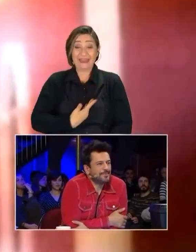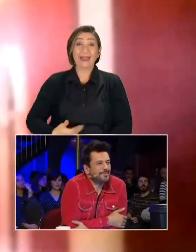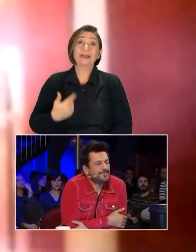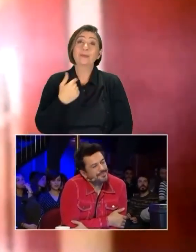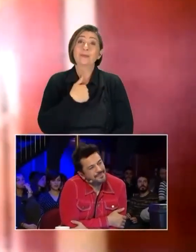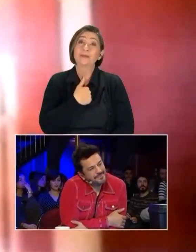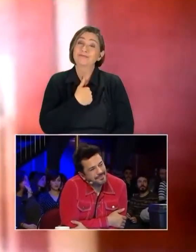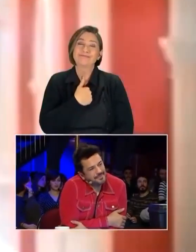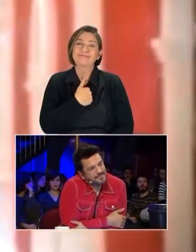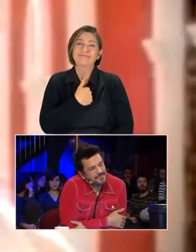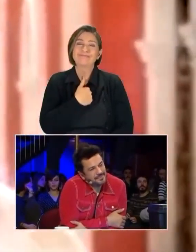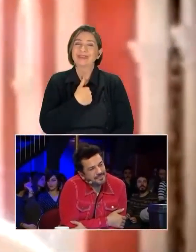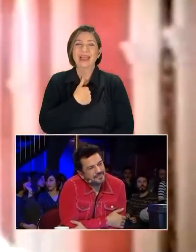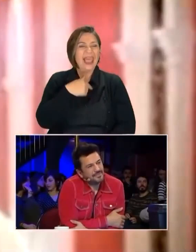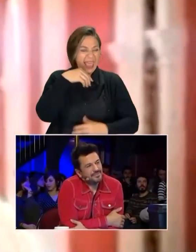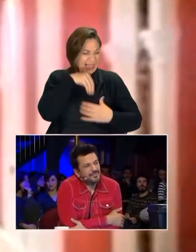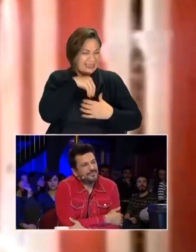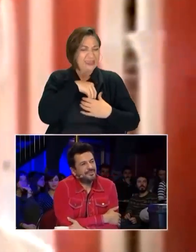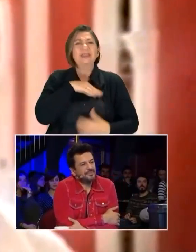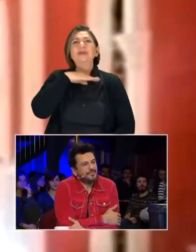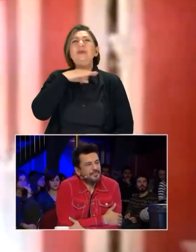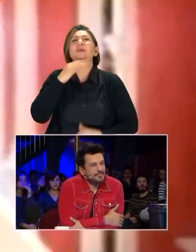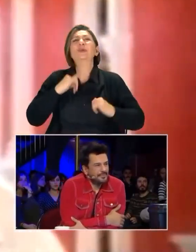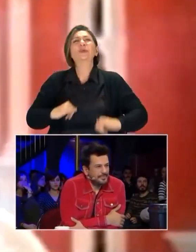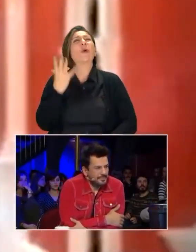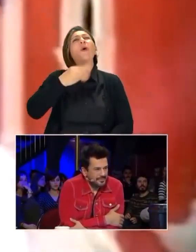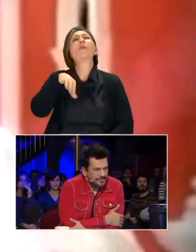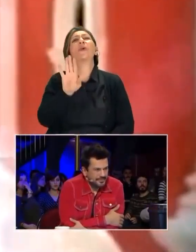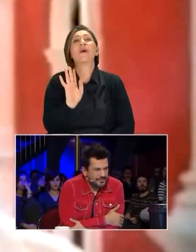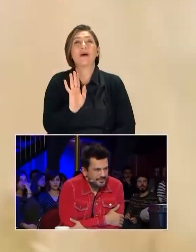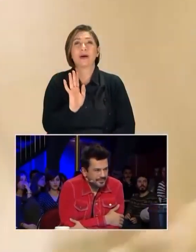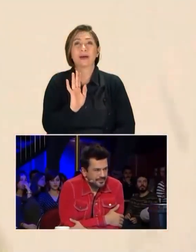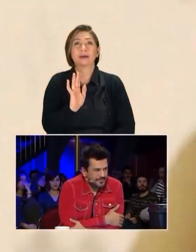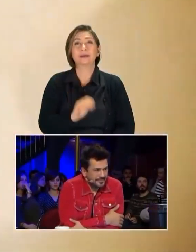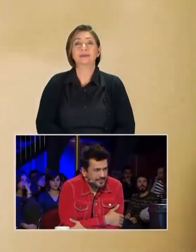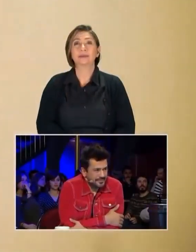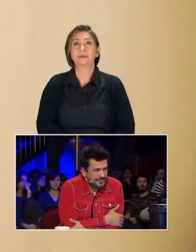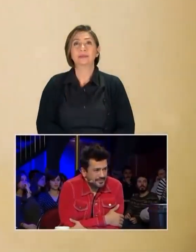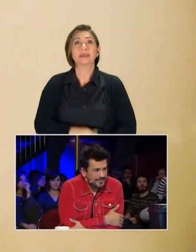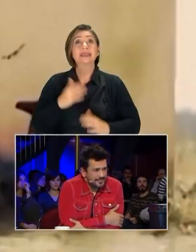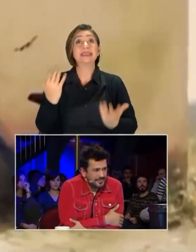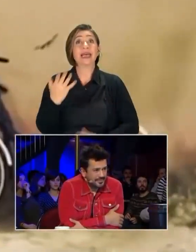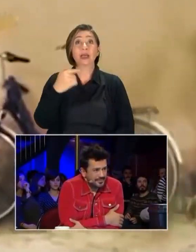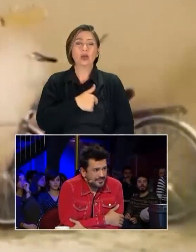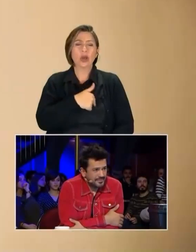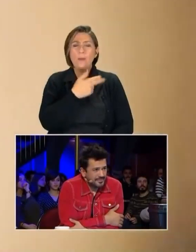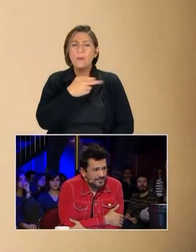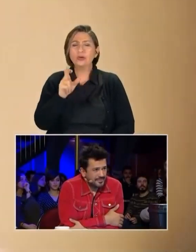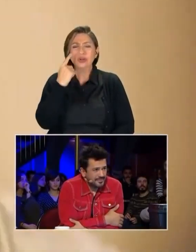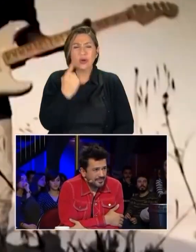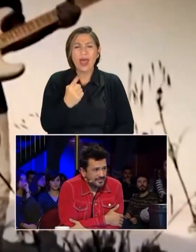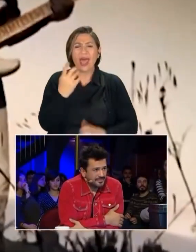sevmezsen kalbim huzur bulmuyor sanki gönlüm boş